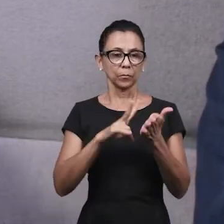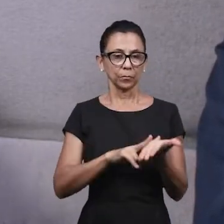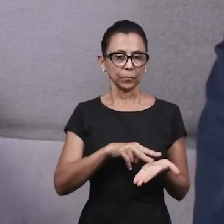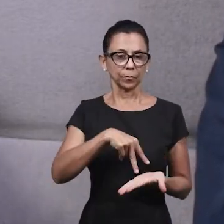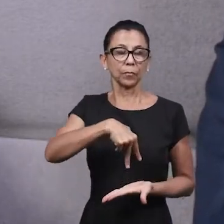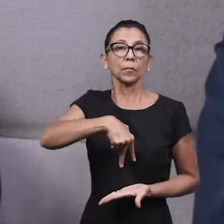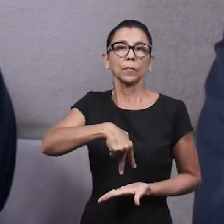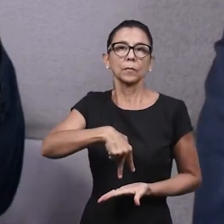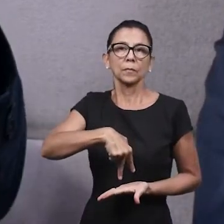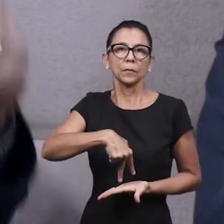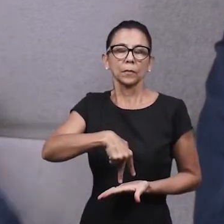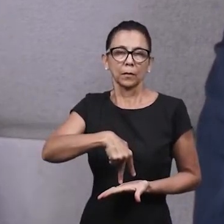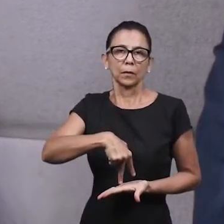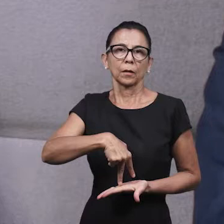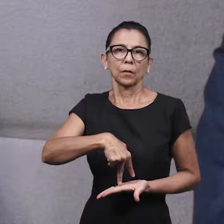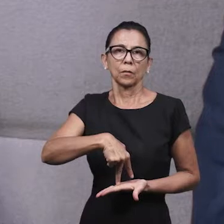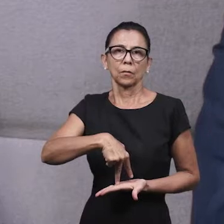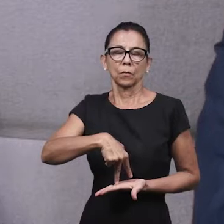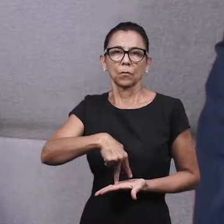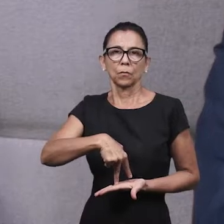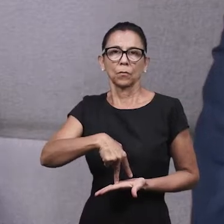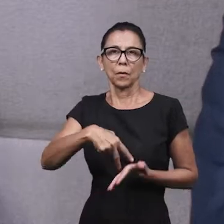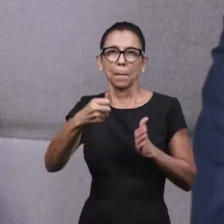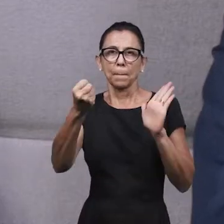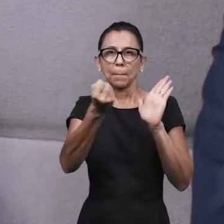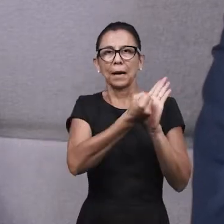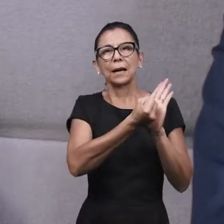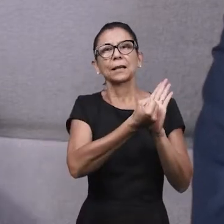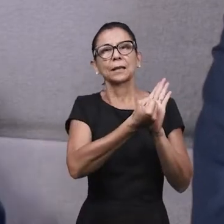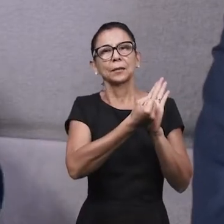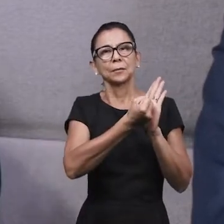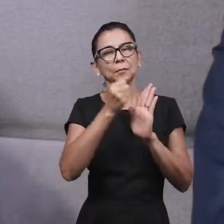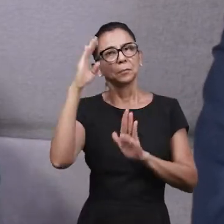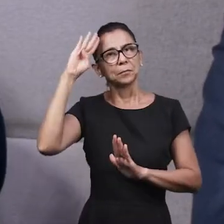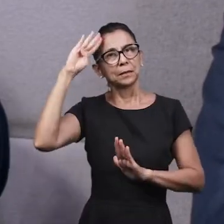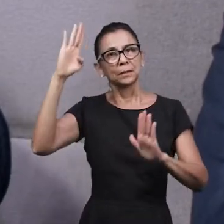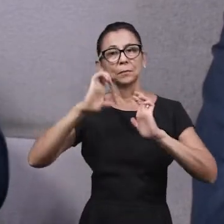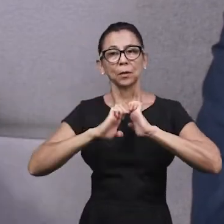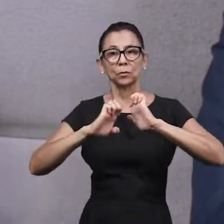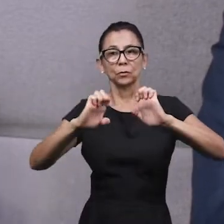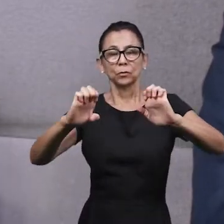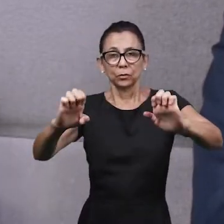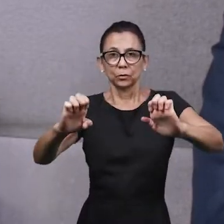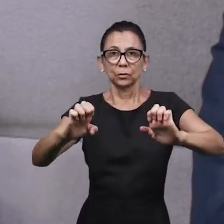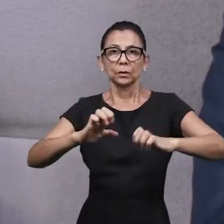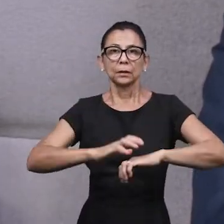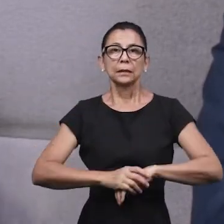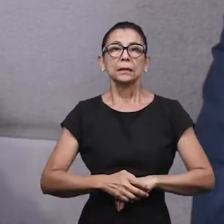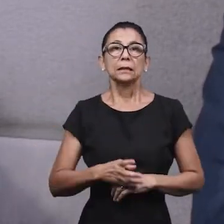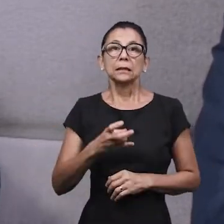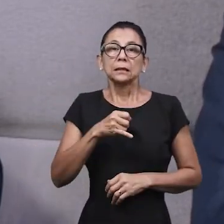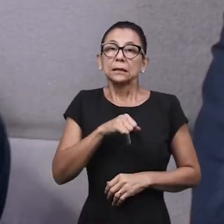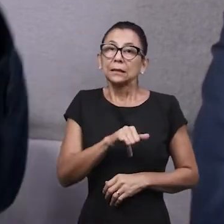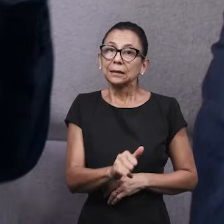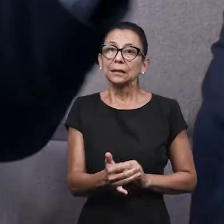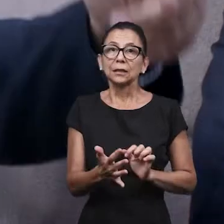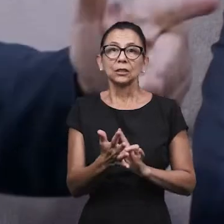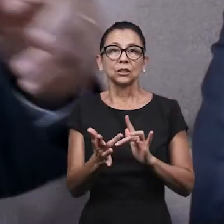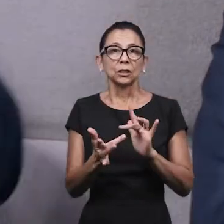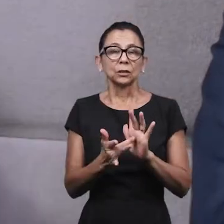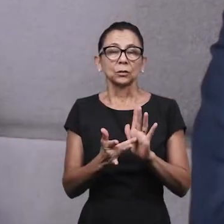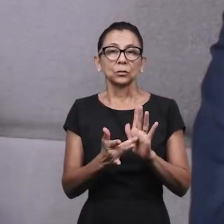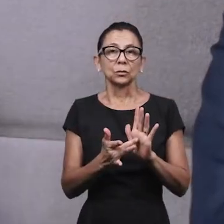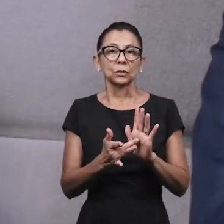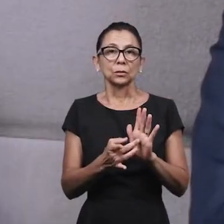grande explosion de l'Évangile. Parce que s'il n'avait pas la résurrection du Seigneur Jésus, il n'aurait pas le versement du